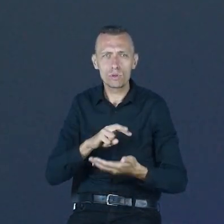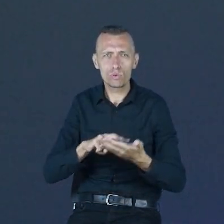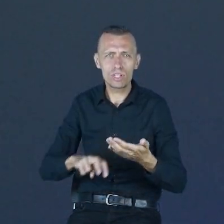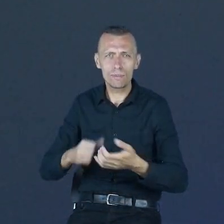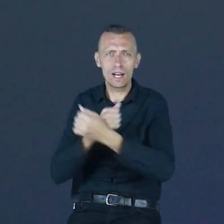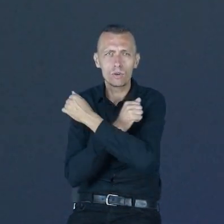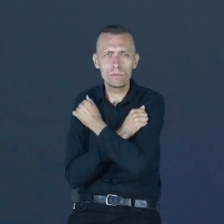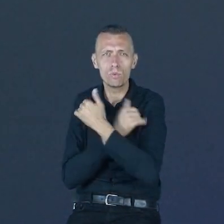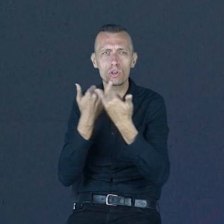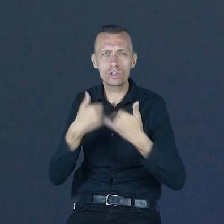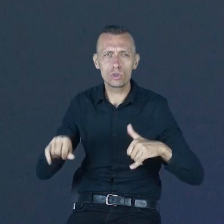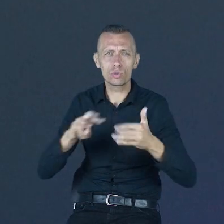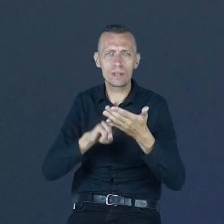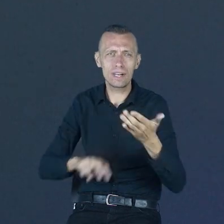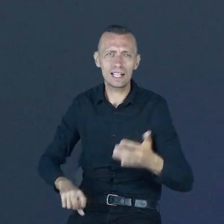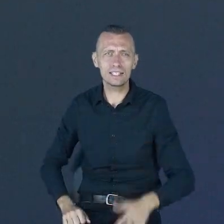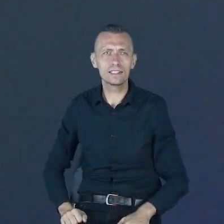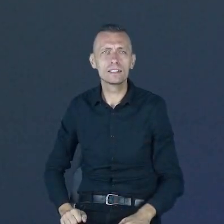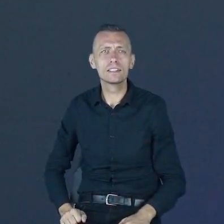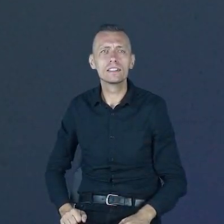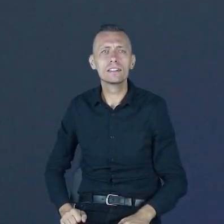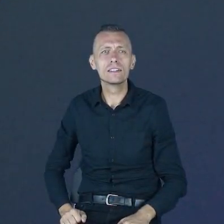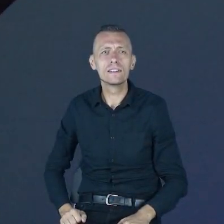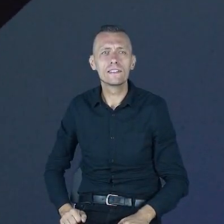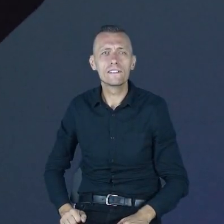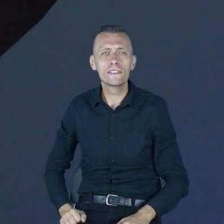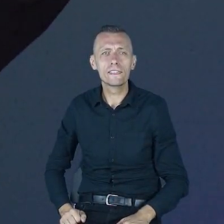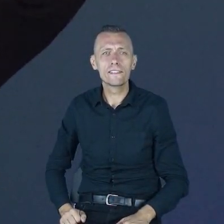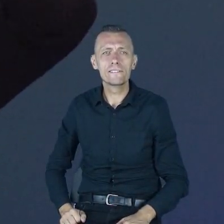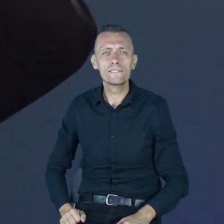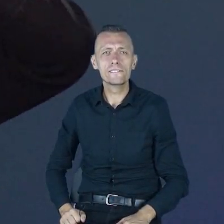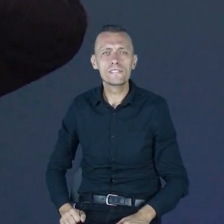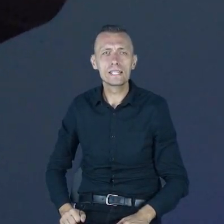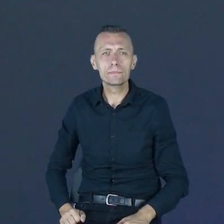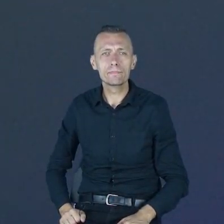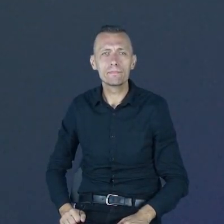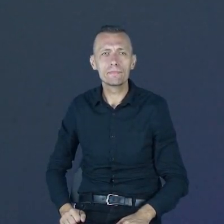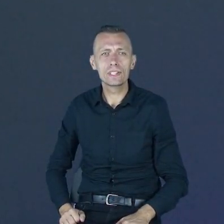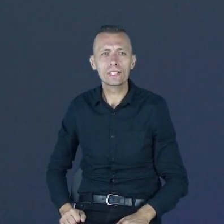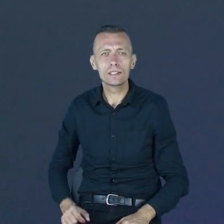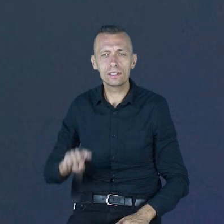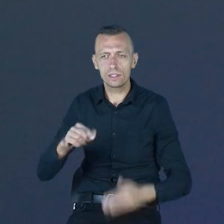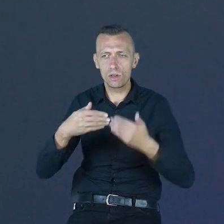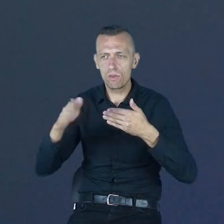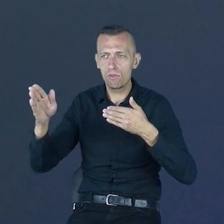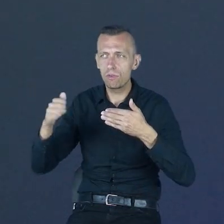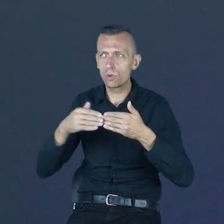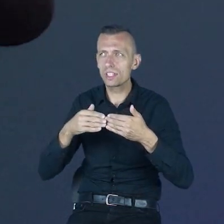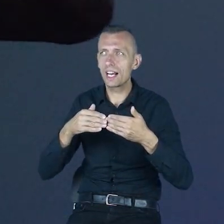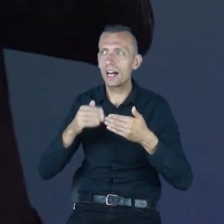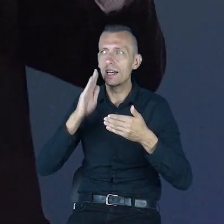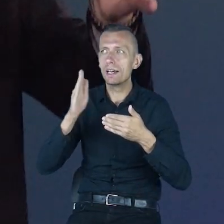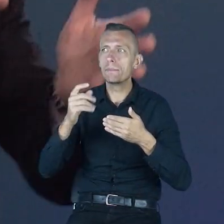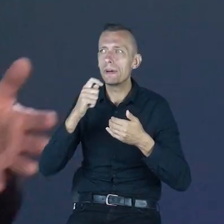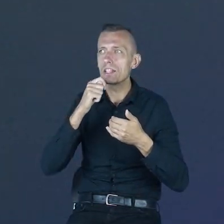poczucie różnych braków. I przez te wszystkie rzeczy, jak przez furtkę, będzie próbował